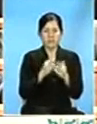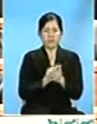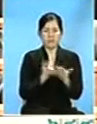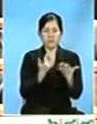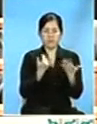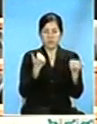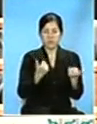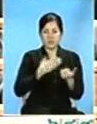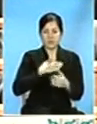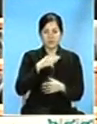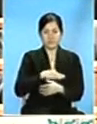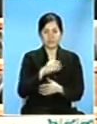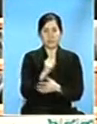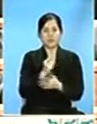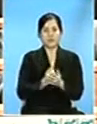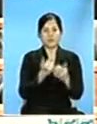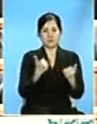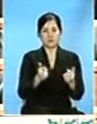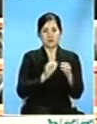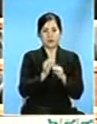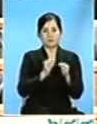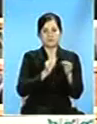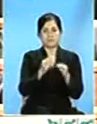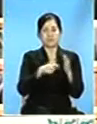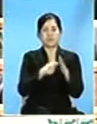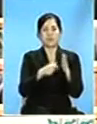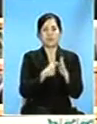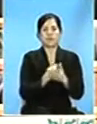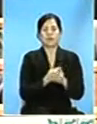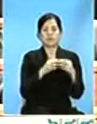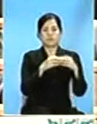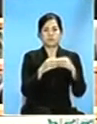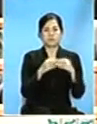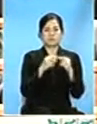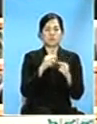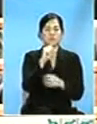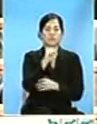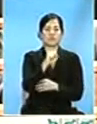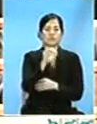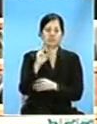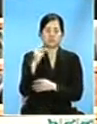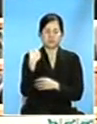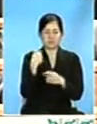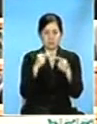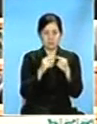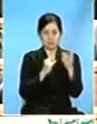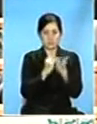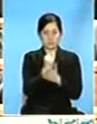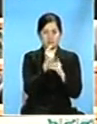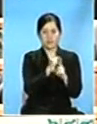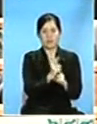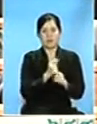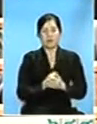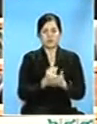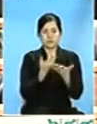ยิ่งนะครับที่เราควรจะมีที่มาของสมาชิกวุฒิสภาที่เหมาะสมนะครับเพื่อที่จะต